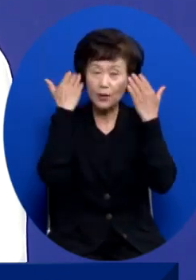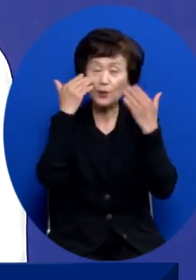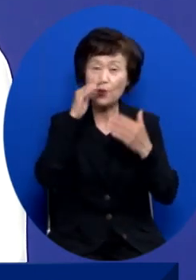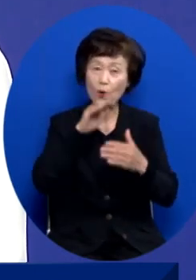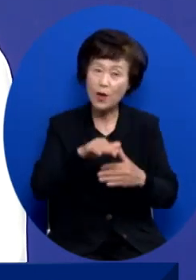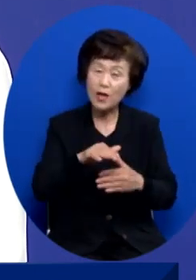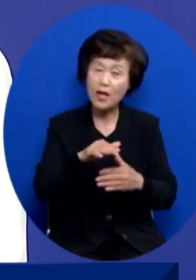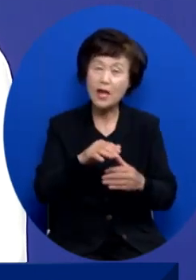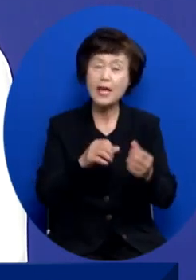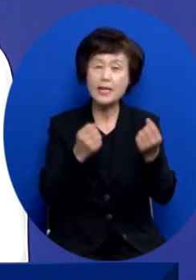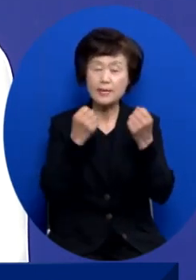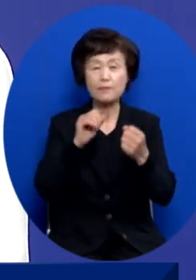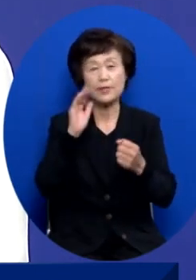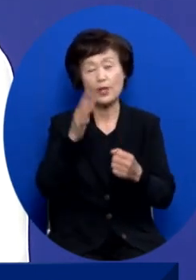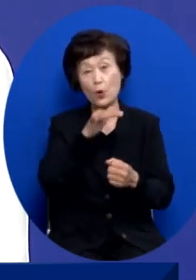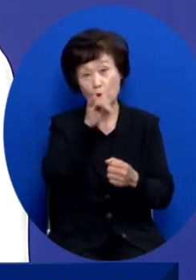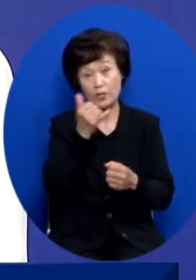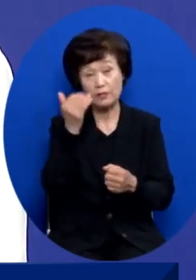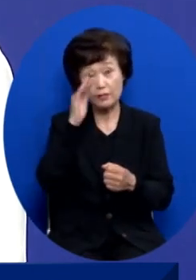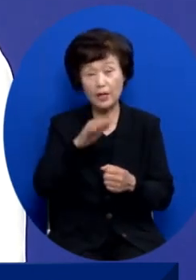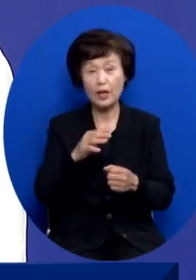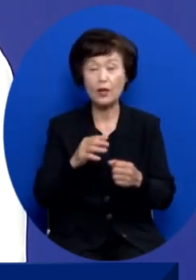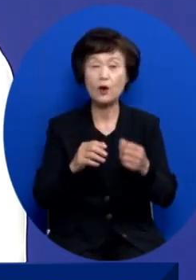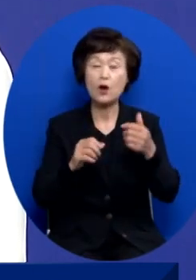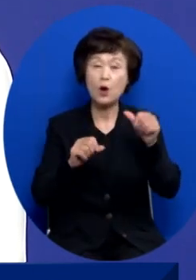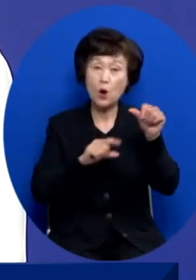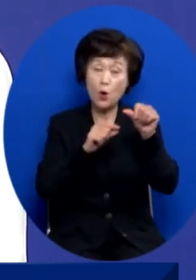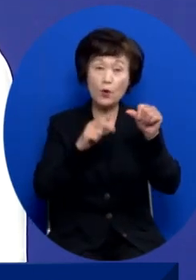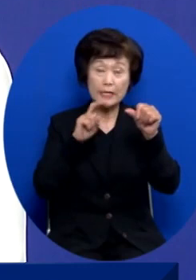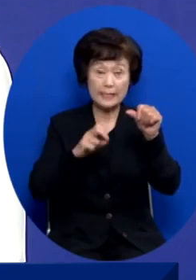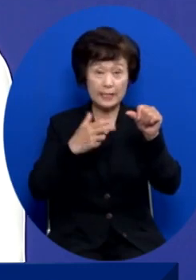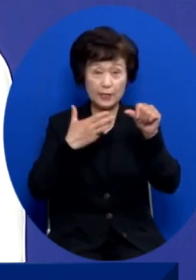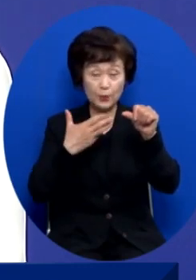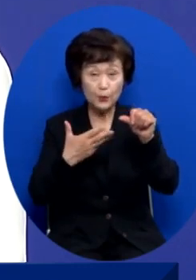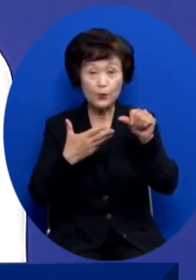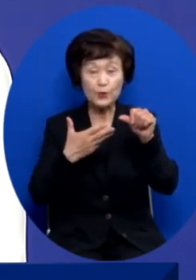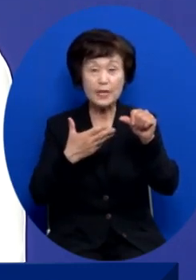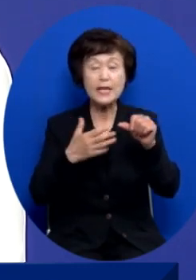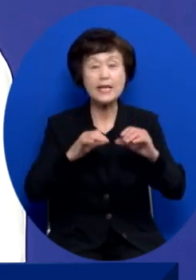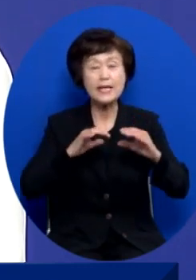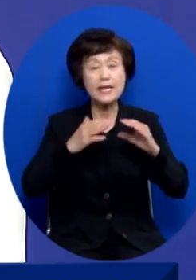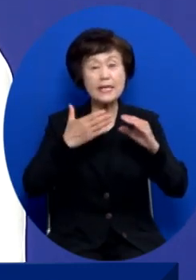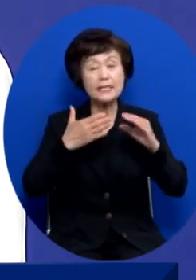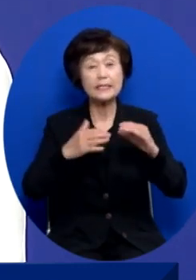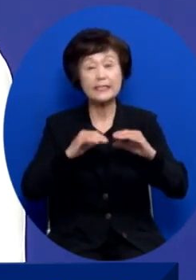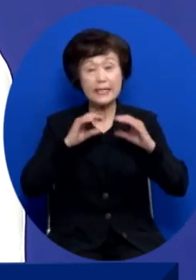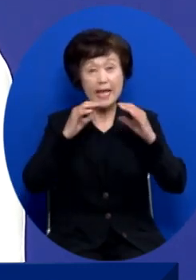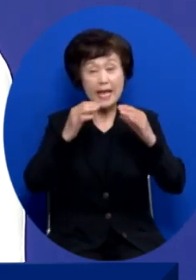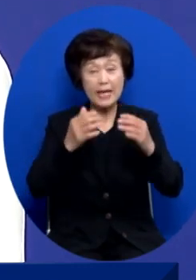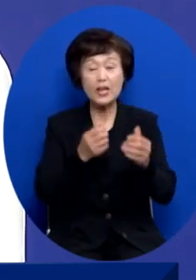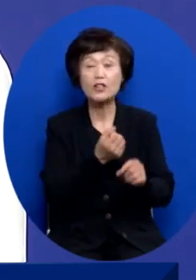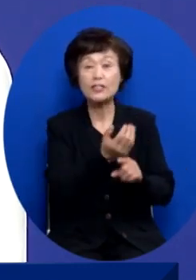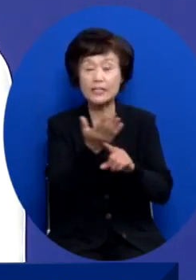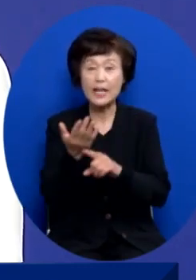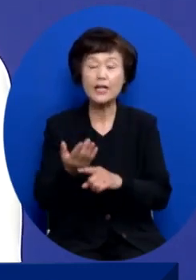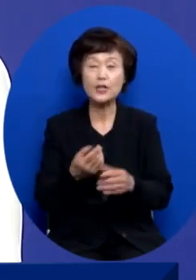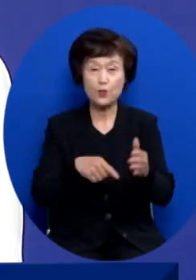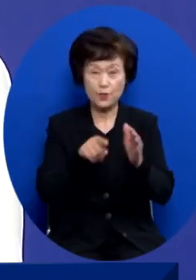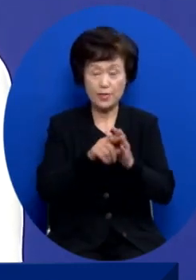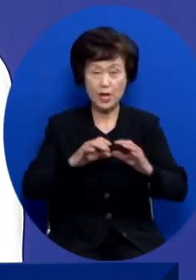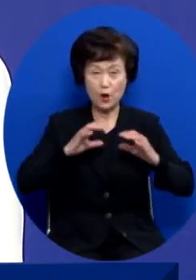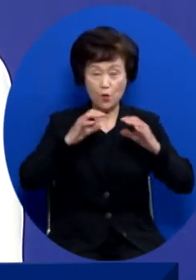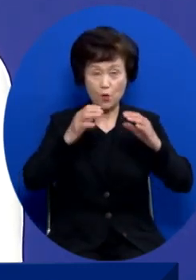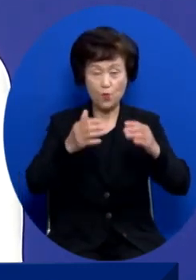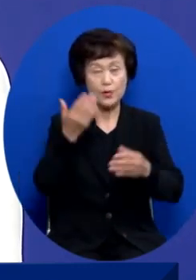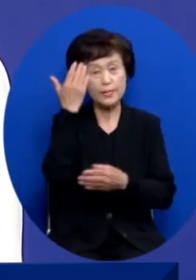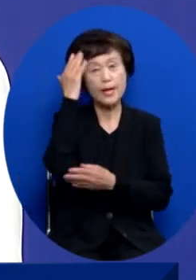성장의 원동력이 되었는데요. 오는 29일 개혁주의 생명신학을 세계로 전하기 위한 국제포럼이 열린다고 합니다. 보도에